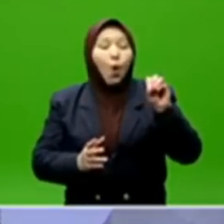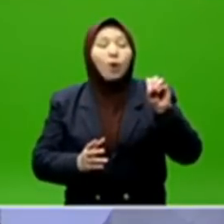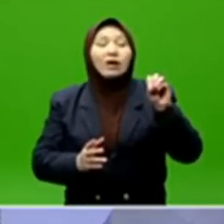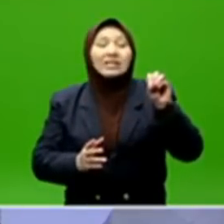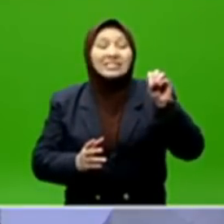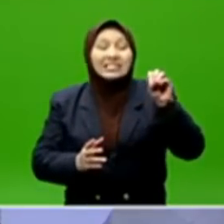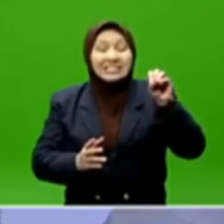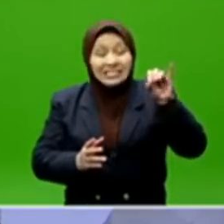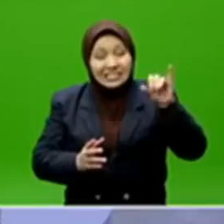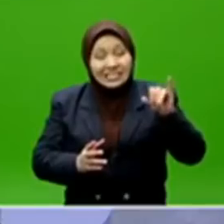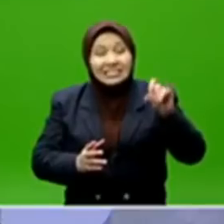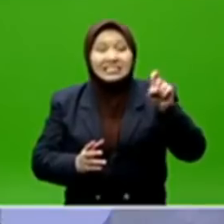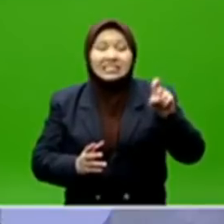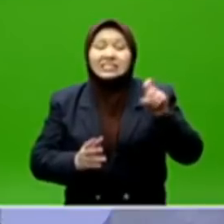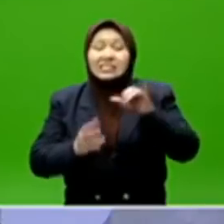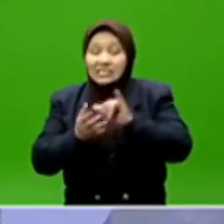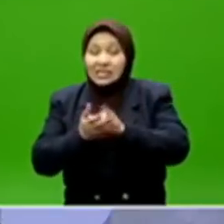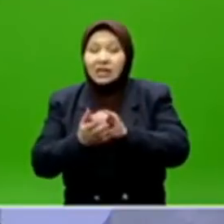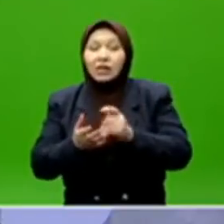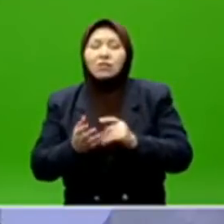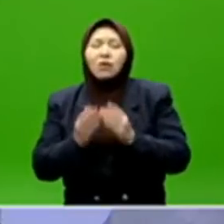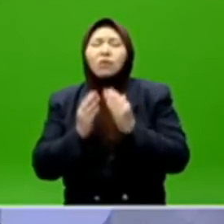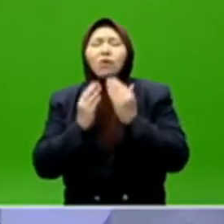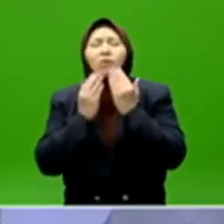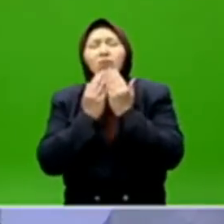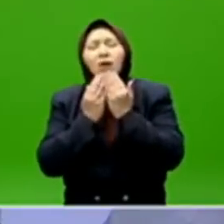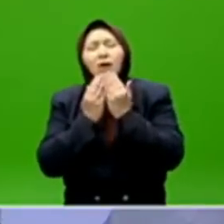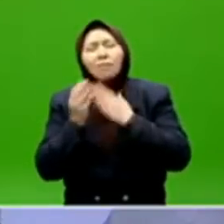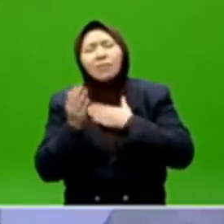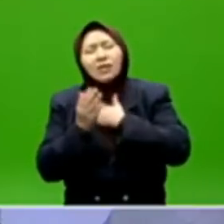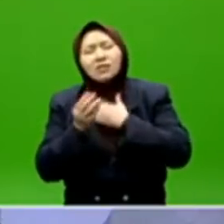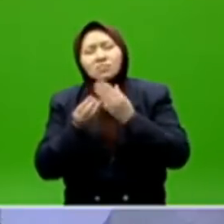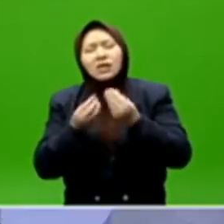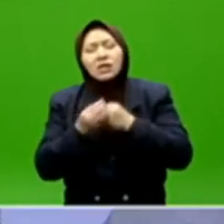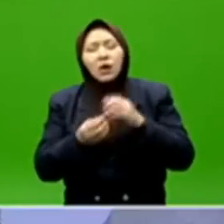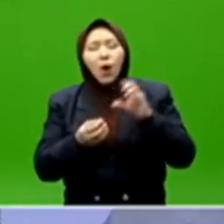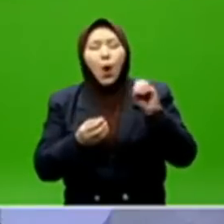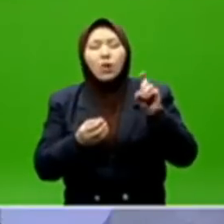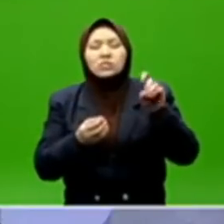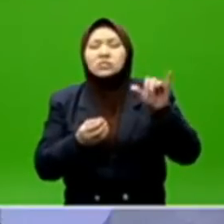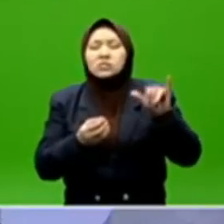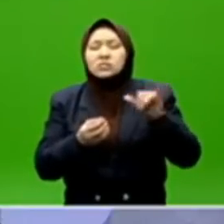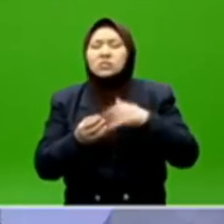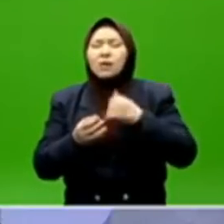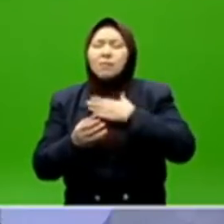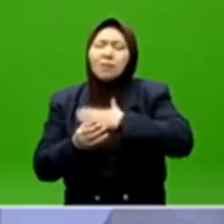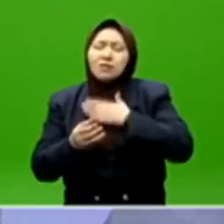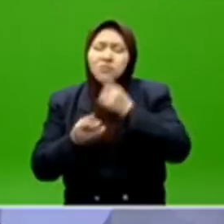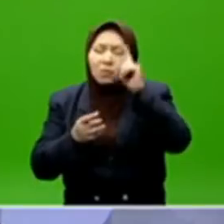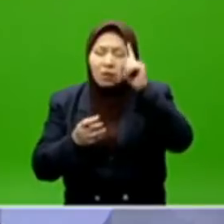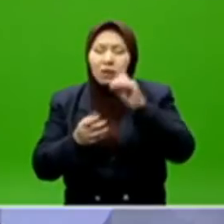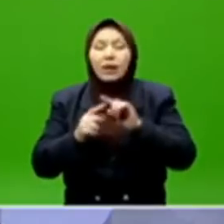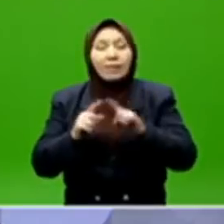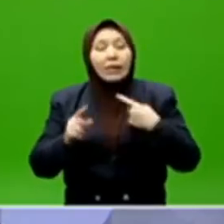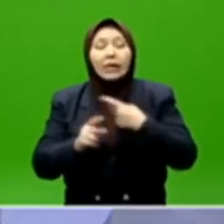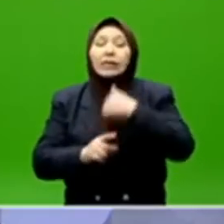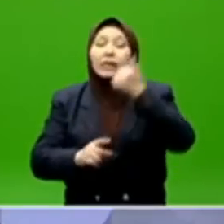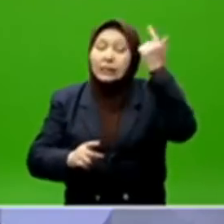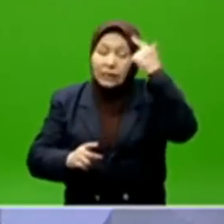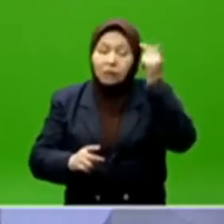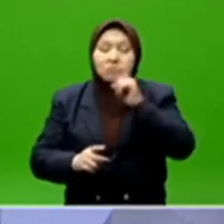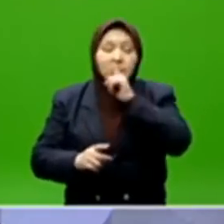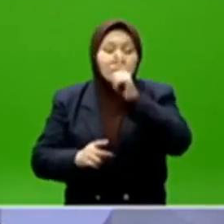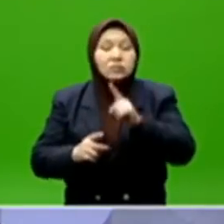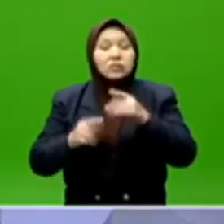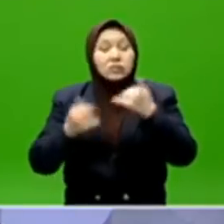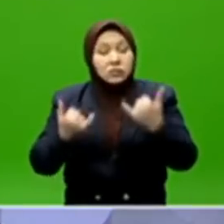orang yang doa, ustaz, ya, pagi tadi, ya Allah tolonglah, ya Allah tolong bagi oksigen hari ini. Tak ada, kan? Betul. Tetapi kita tahu bahawa sebenarnya zaman